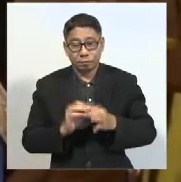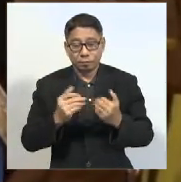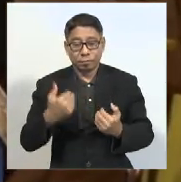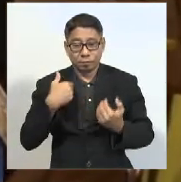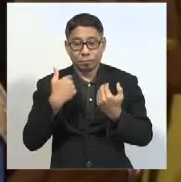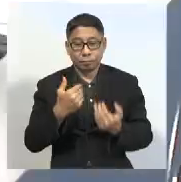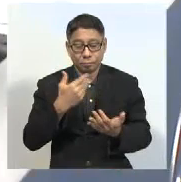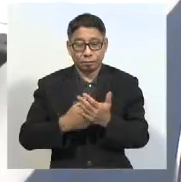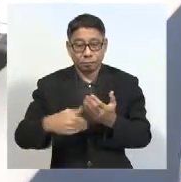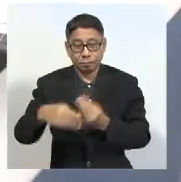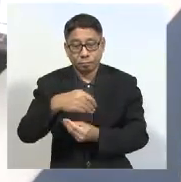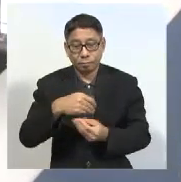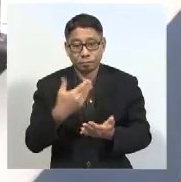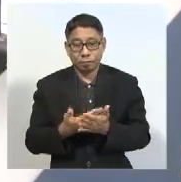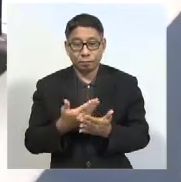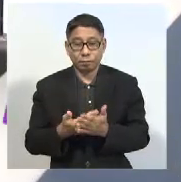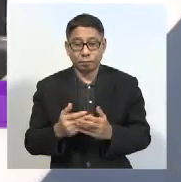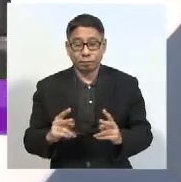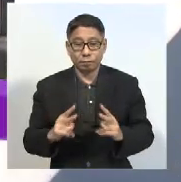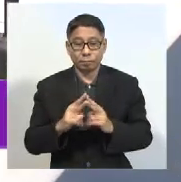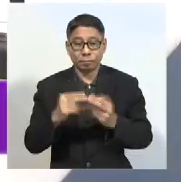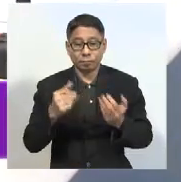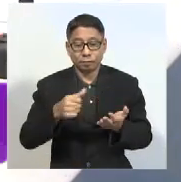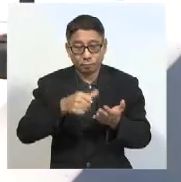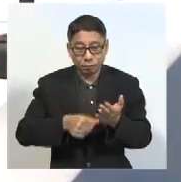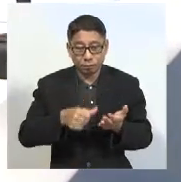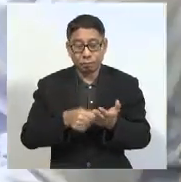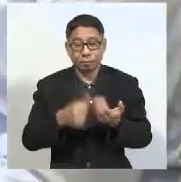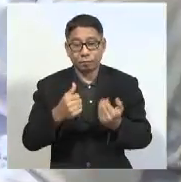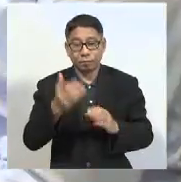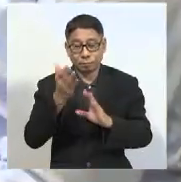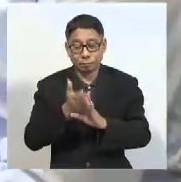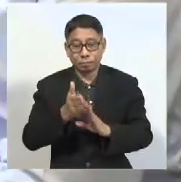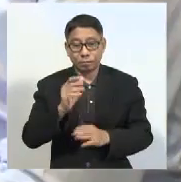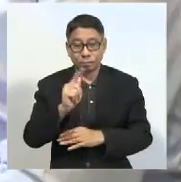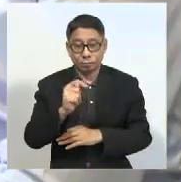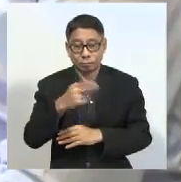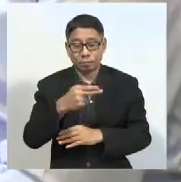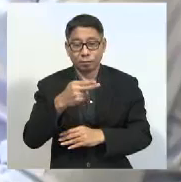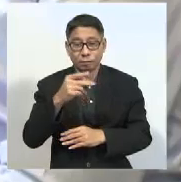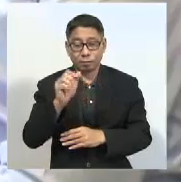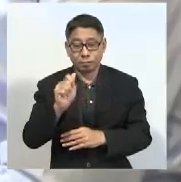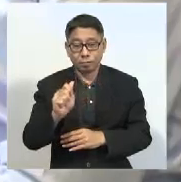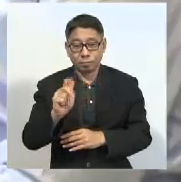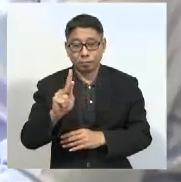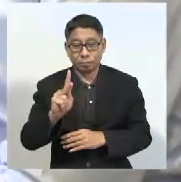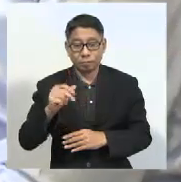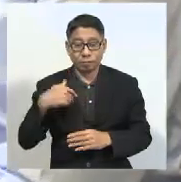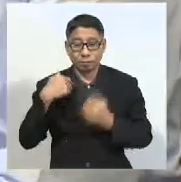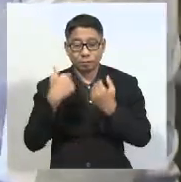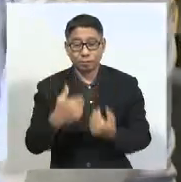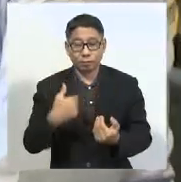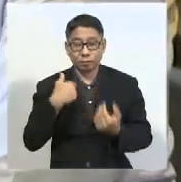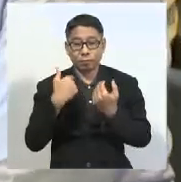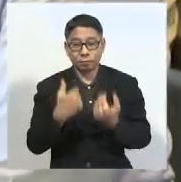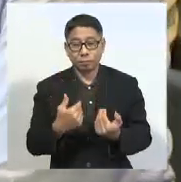เช่นสำนักงานเศรษฐกิจการคลังกรมสรรพากรและธนาคารเพื่อการเกษตรและสหกรณ์การเกษตรหรือธกส.เข้าร่วมหารือเ